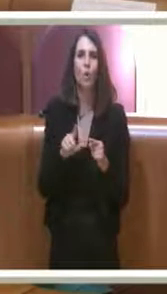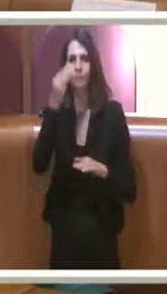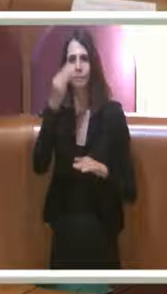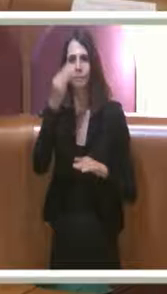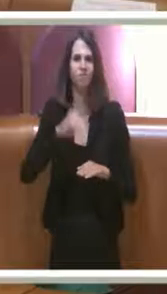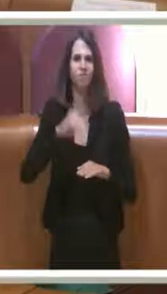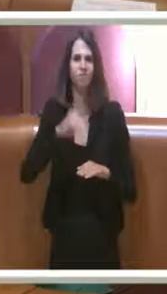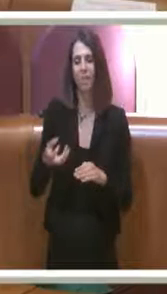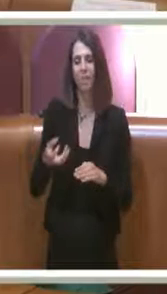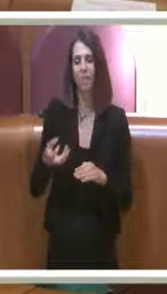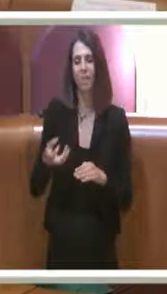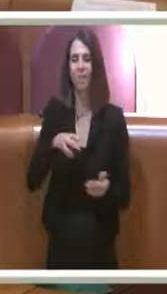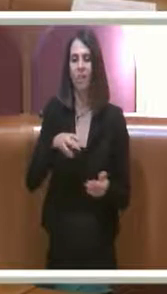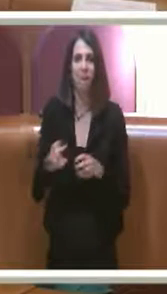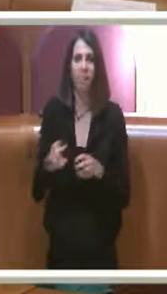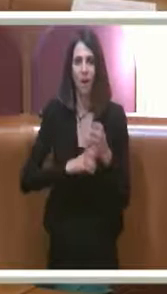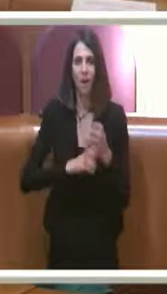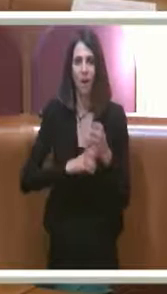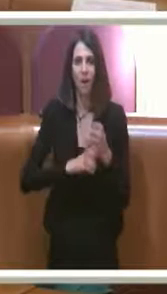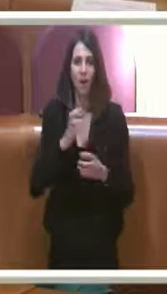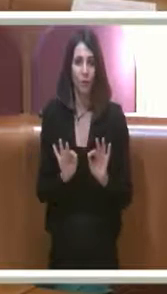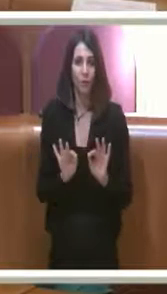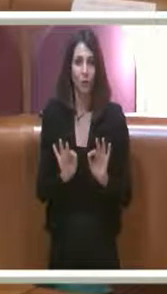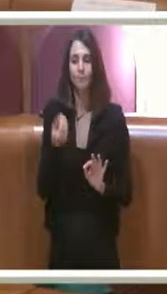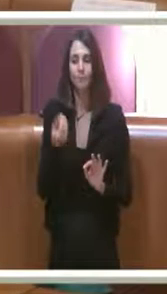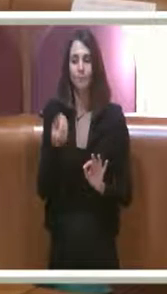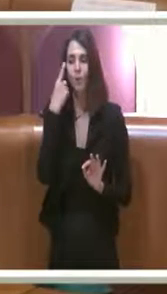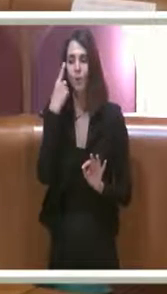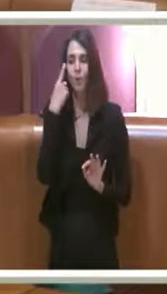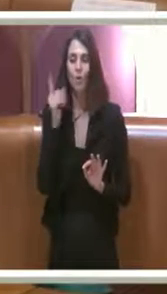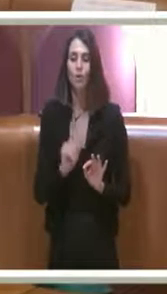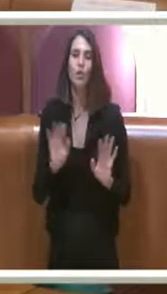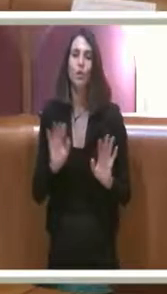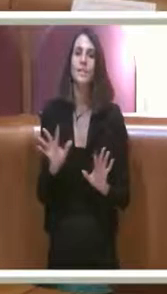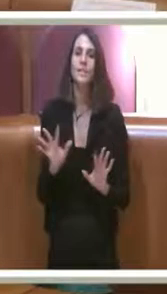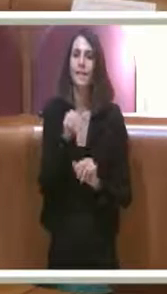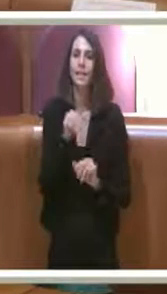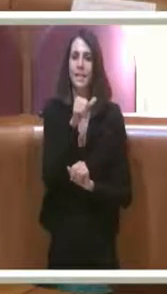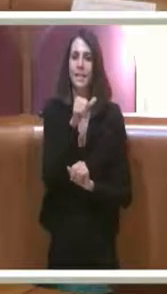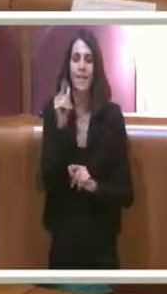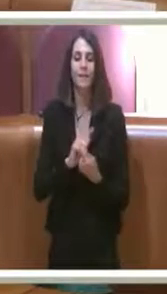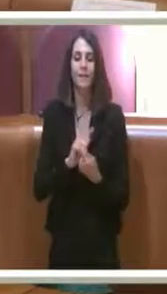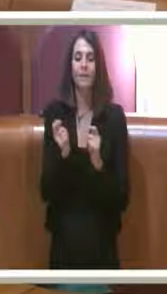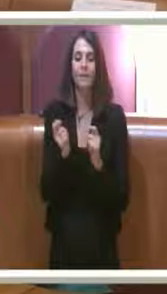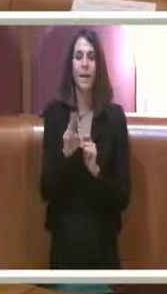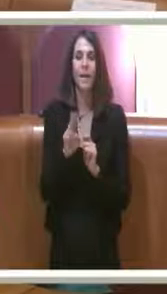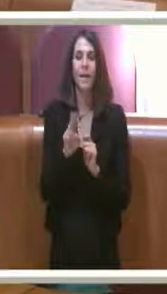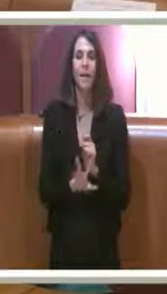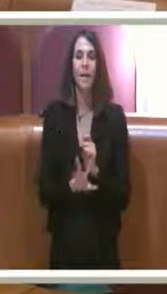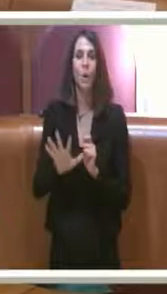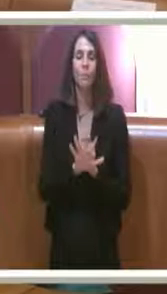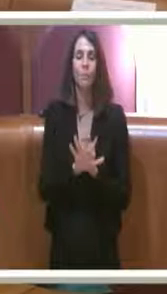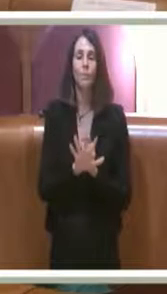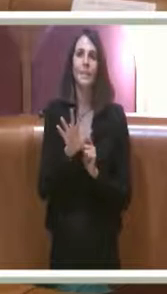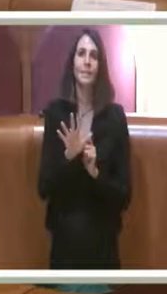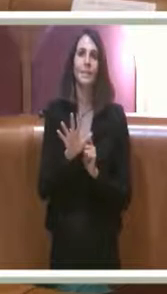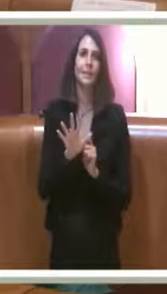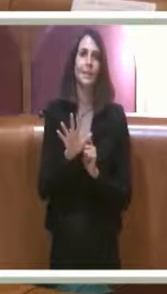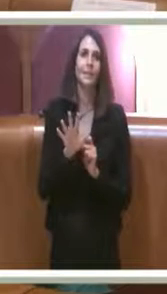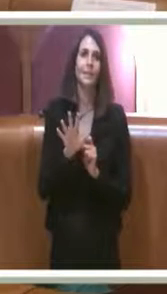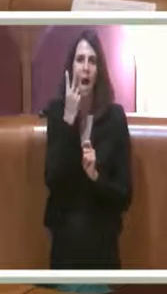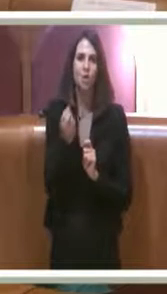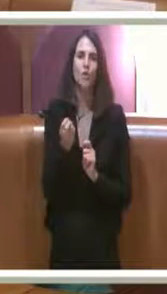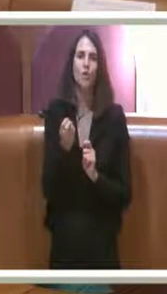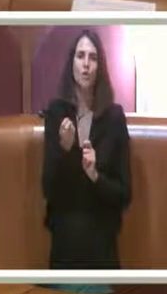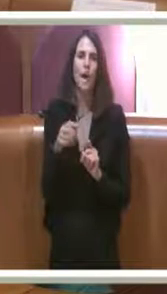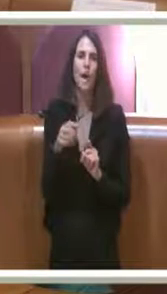so. Quindi se c'è stata la necessità di una variante urbanistica, si è trovato il mezzo più opportuno, più spedito, più veloce, più